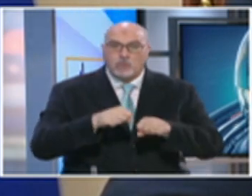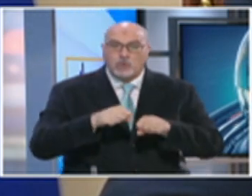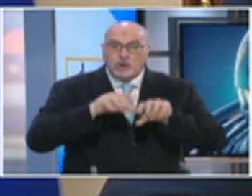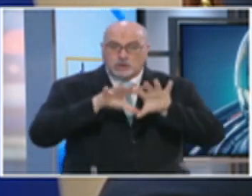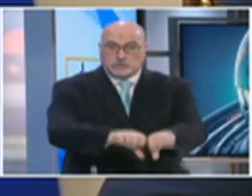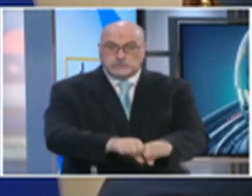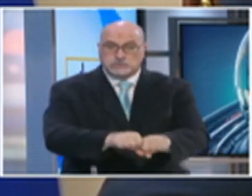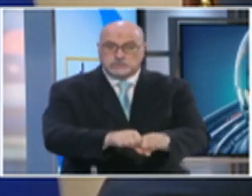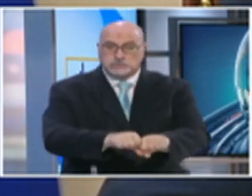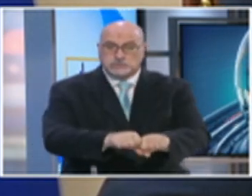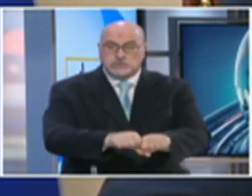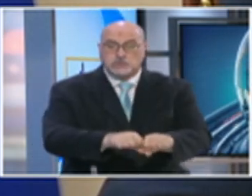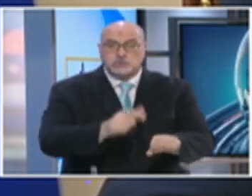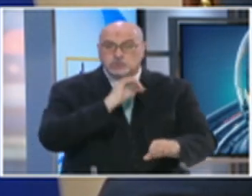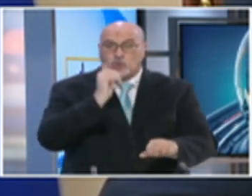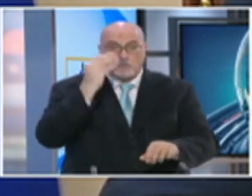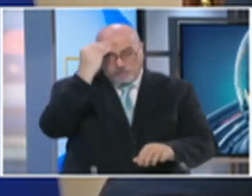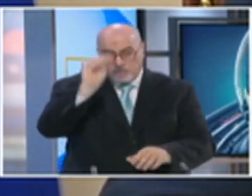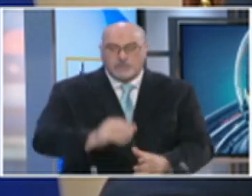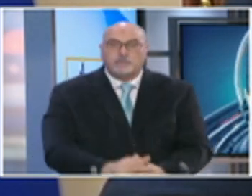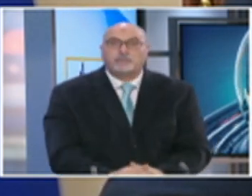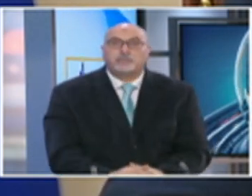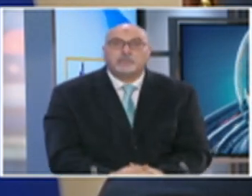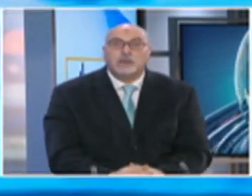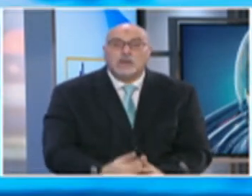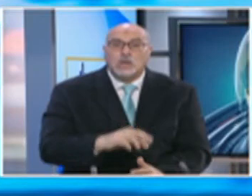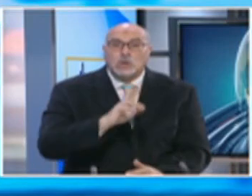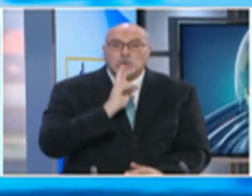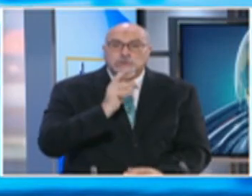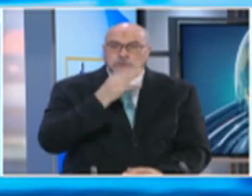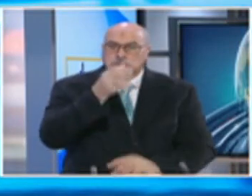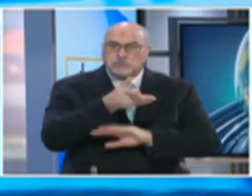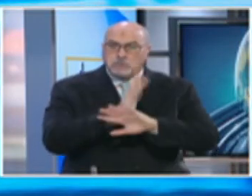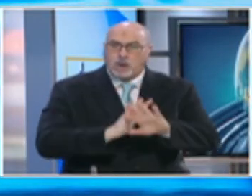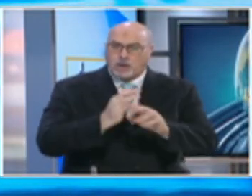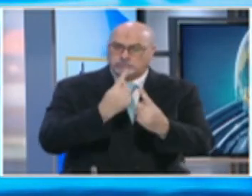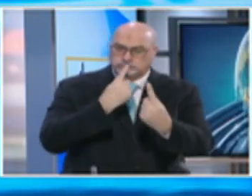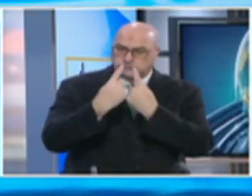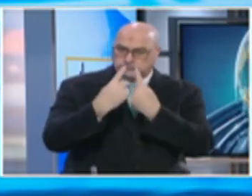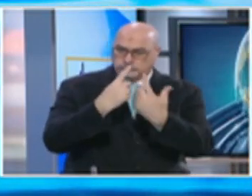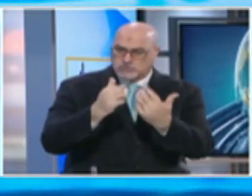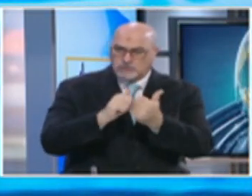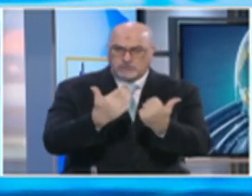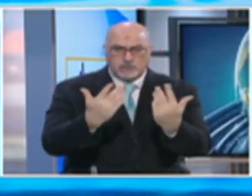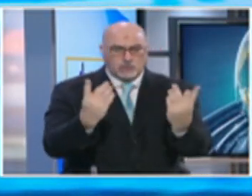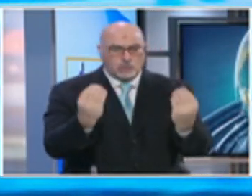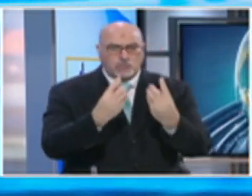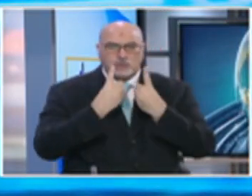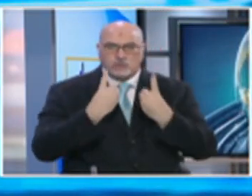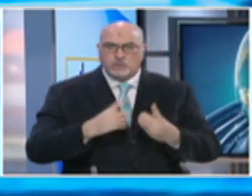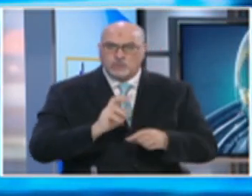من دون سابق إنذار. غير أن موسكو تبدي استعدادها للتفاوض عبر قنوات الحوار